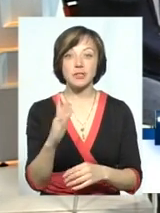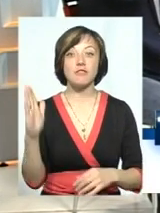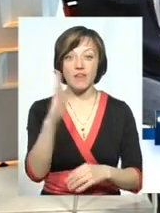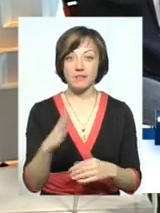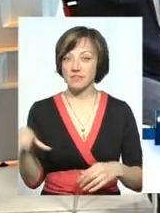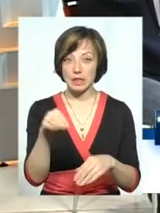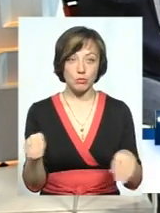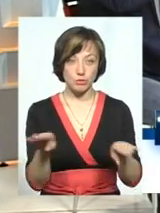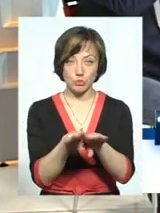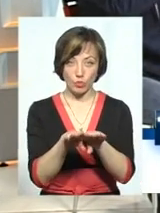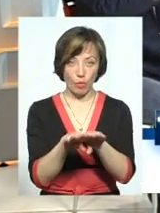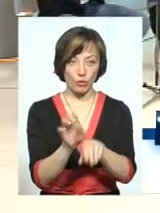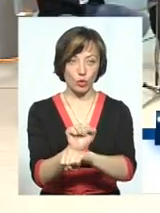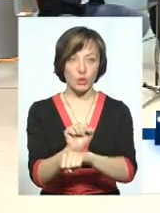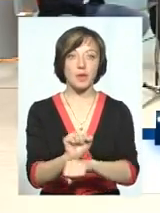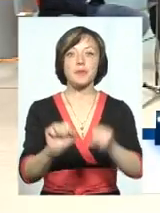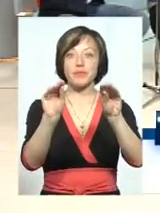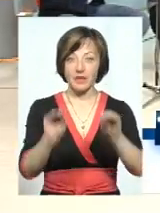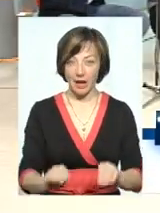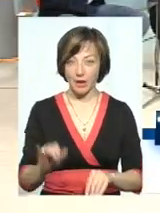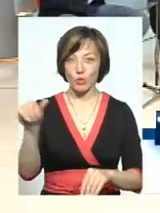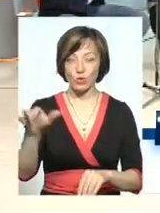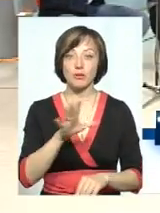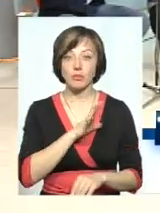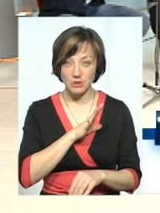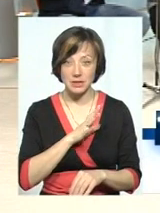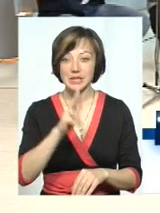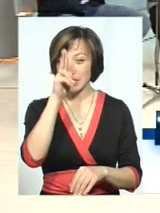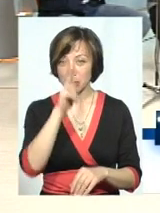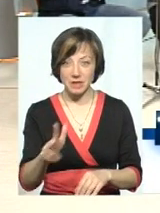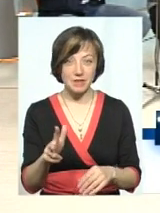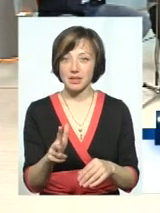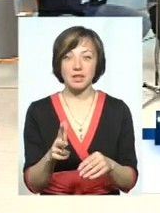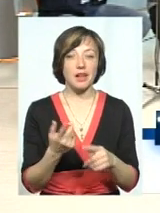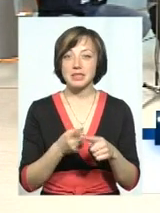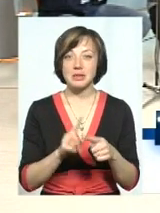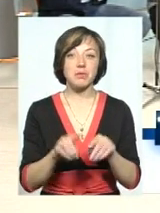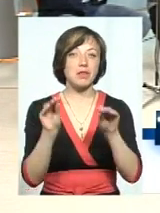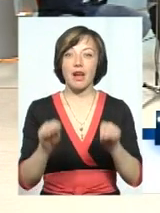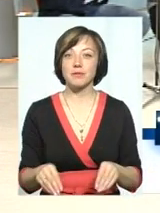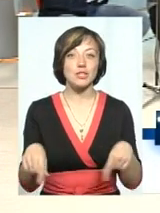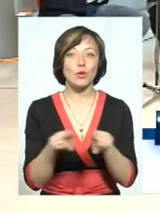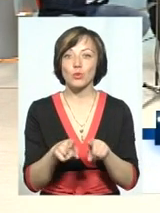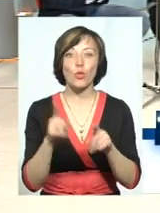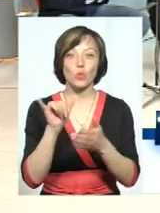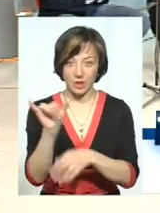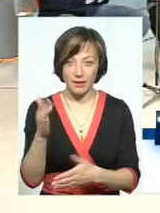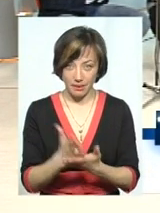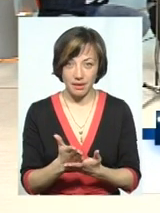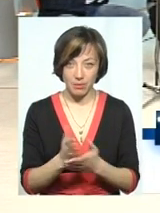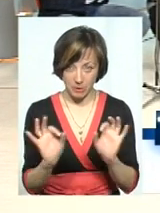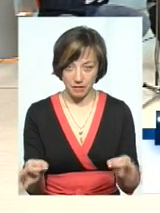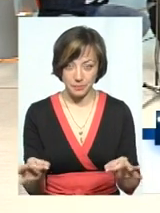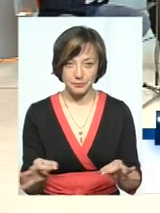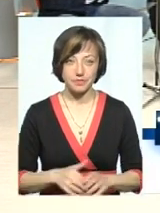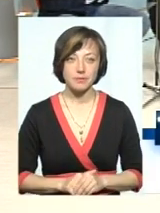все блокуємо. Дані як були в російських спецслужб. За 3 місяці вони з цими даними все одно вони в них є, правильно?